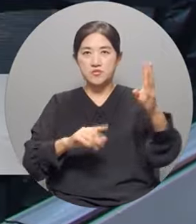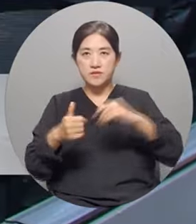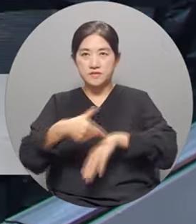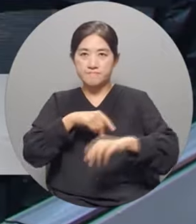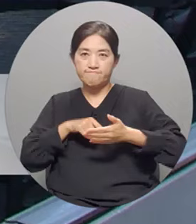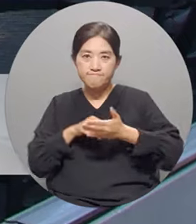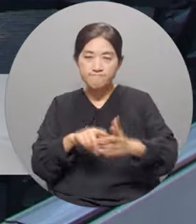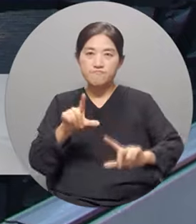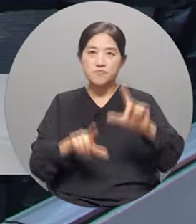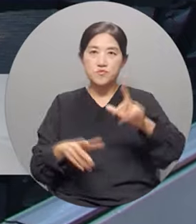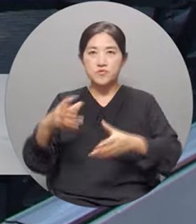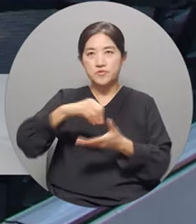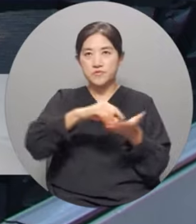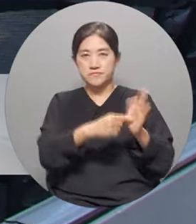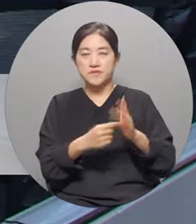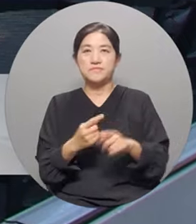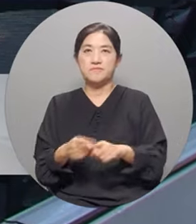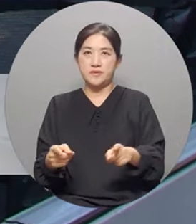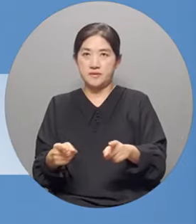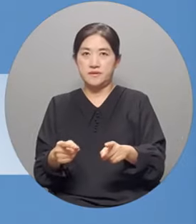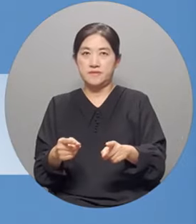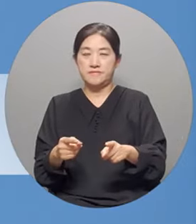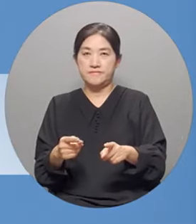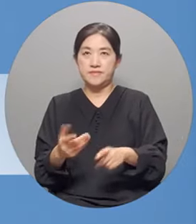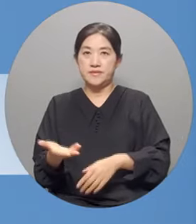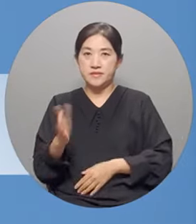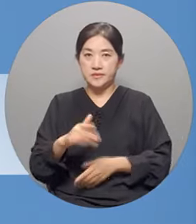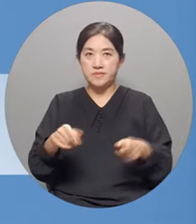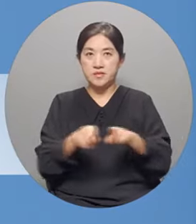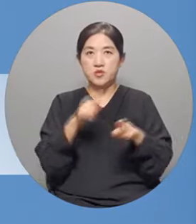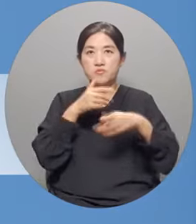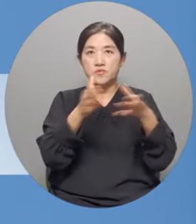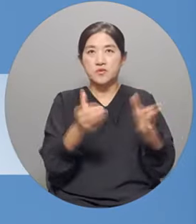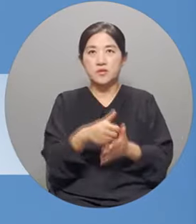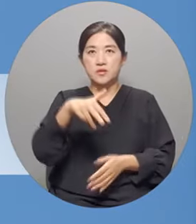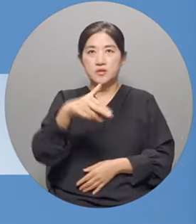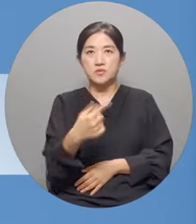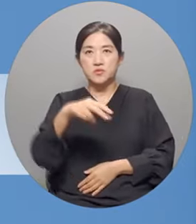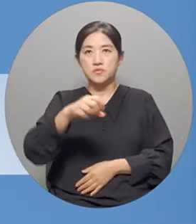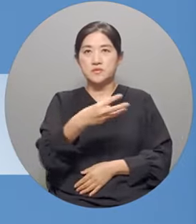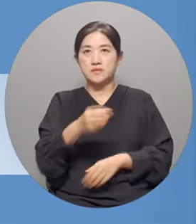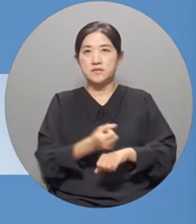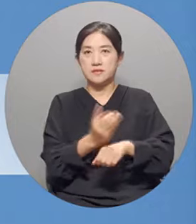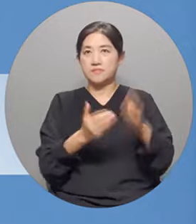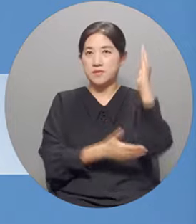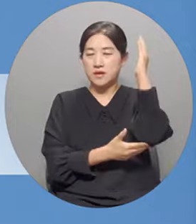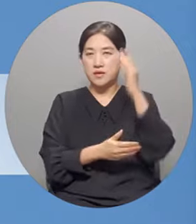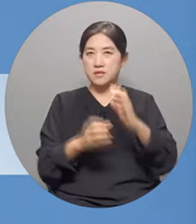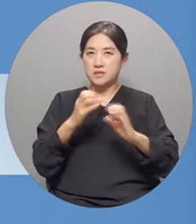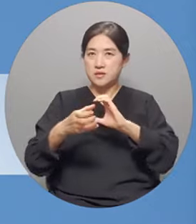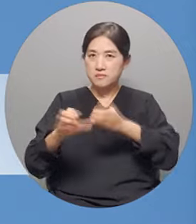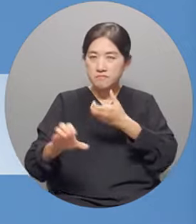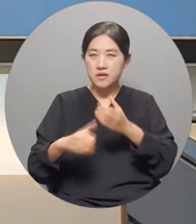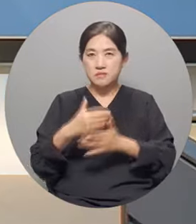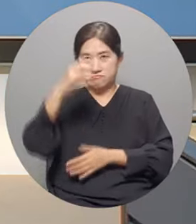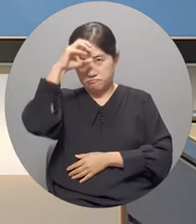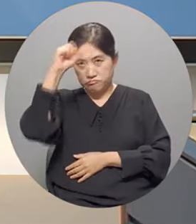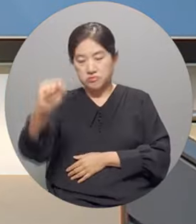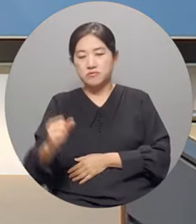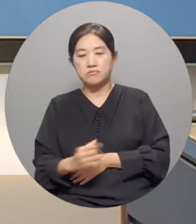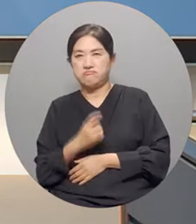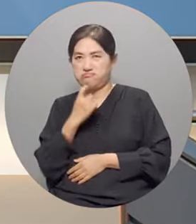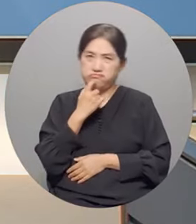의지가 반영됐다고 평가했습니다. 반면 더불어민주당 조승래 수석 대변인은 불통과 독선,